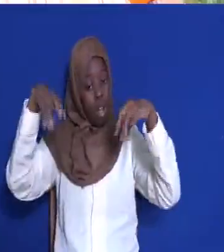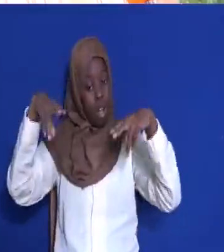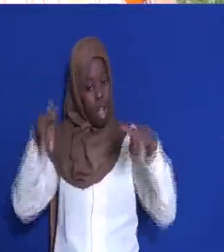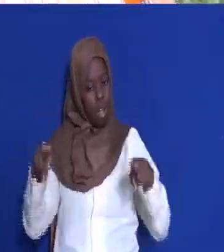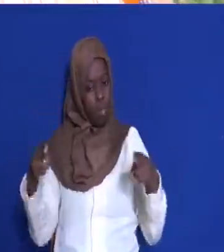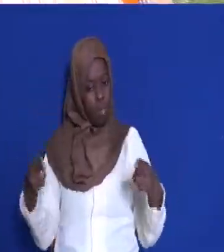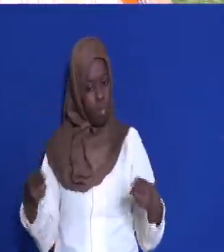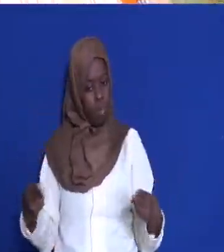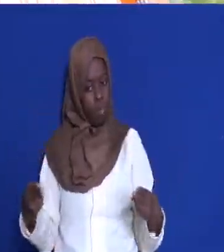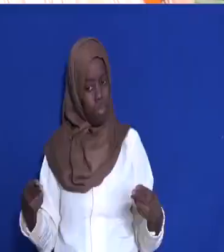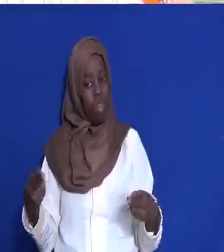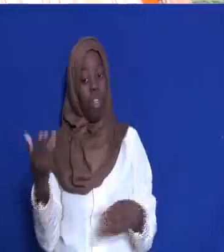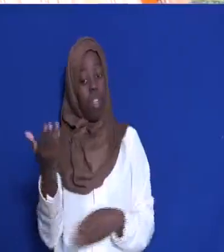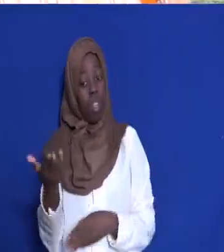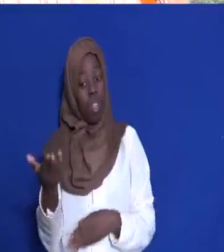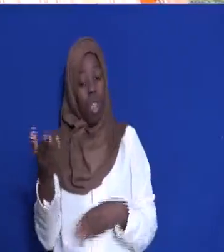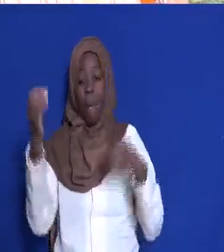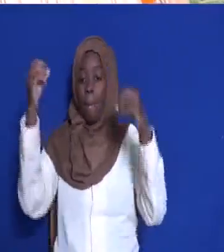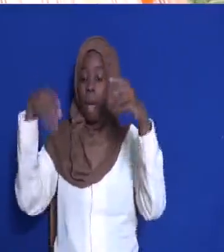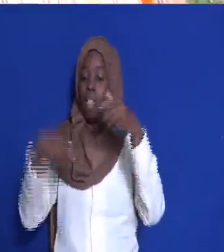Maji ya mvua,